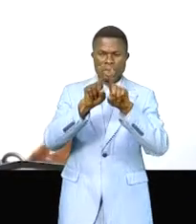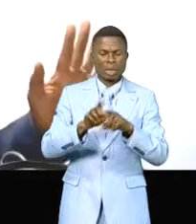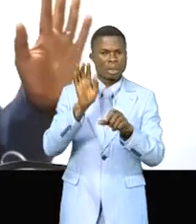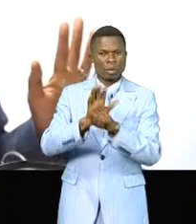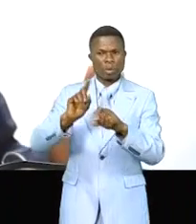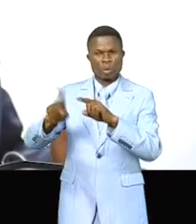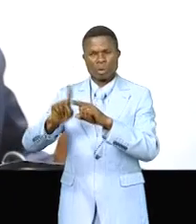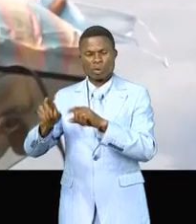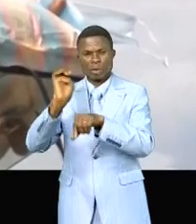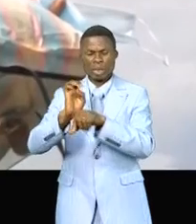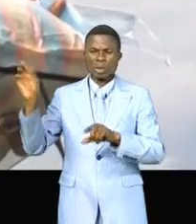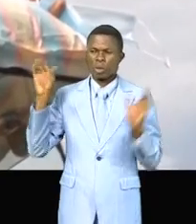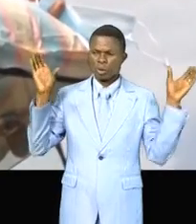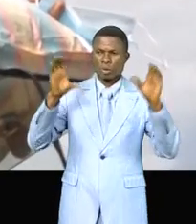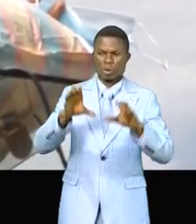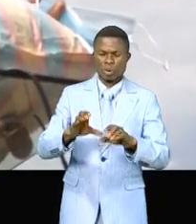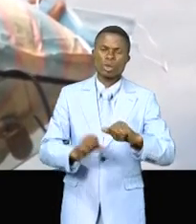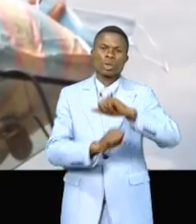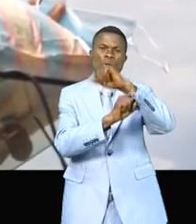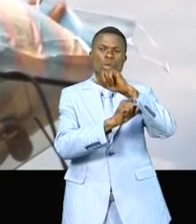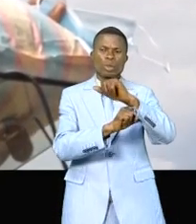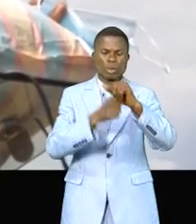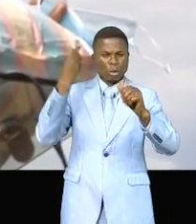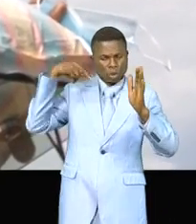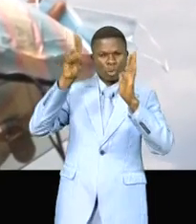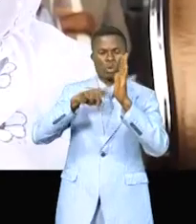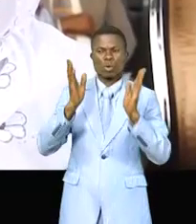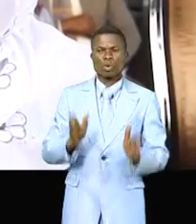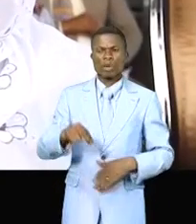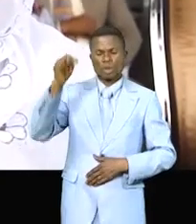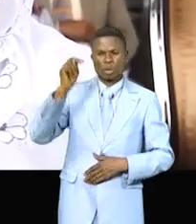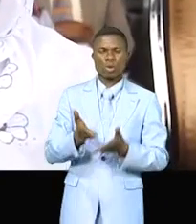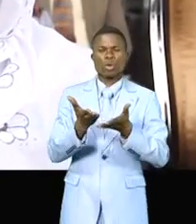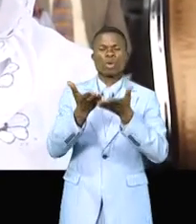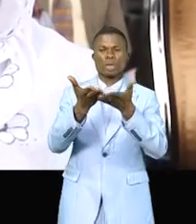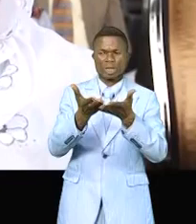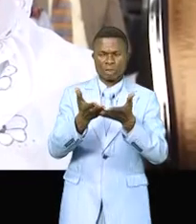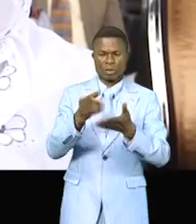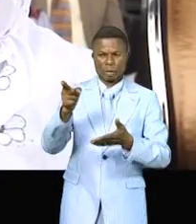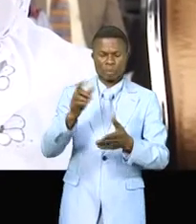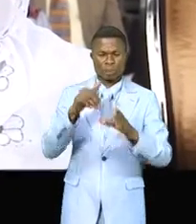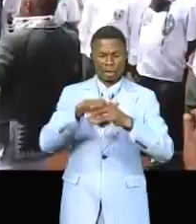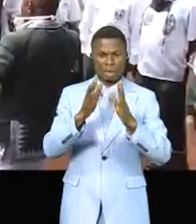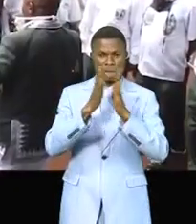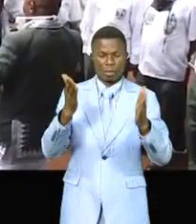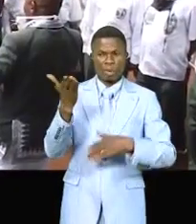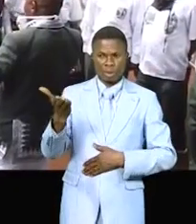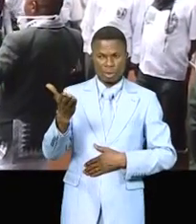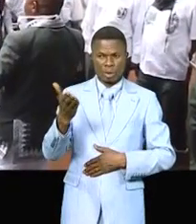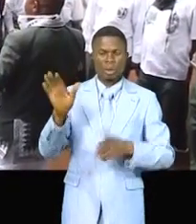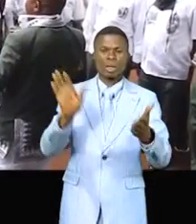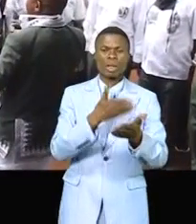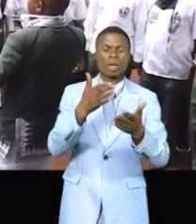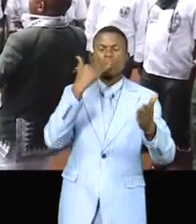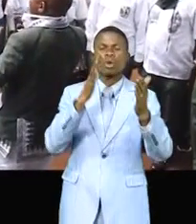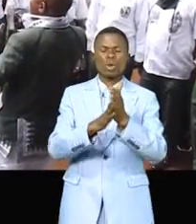différentes confessions religieuses avec l'appui du gouverneur du Nord Kivu, Karlin Zanzoukasivita. Au cours de ce culte, des cantiques de louanges